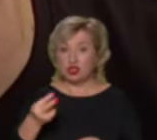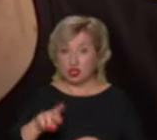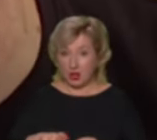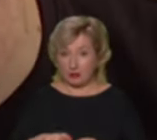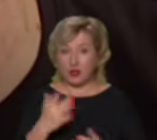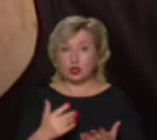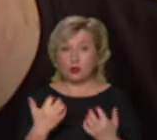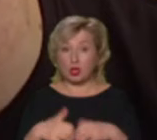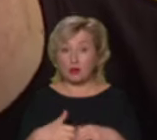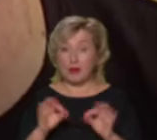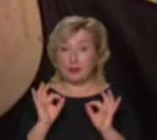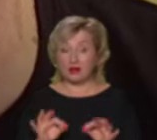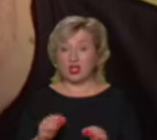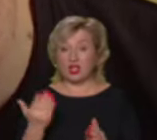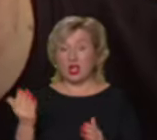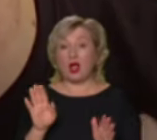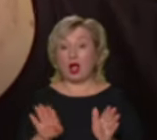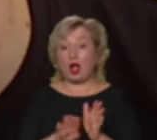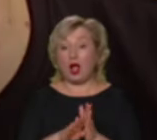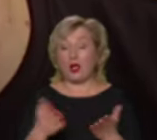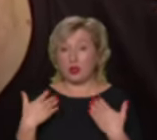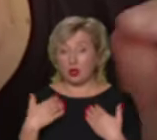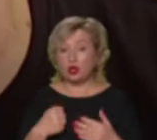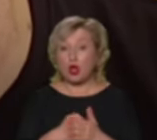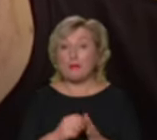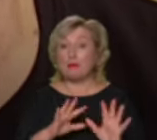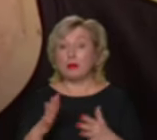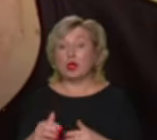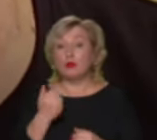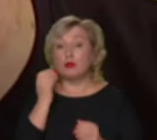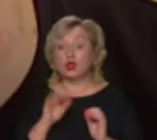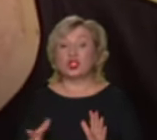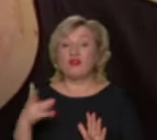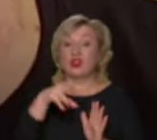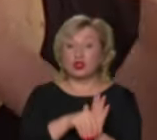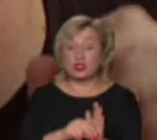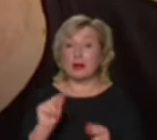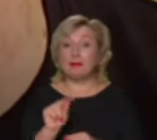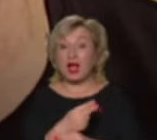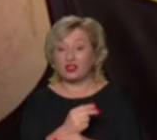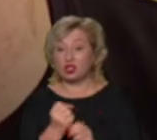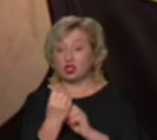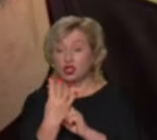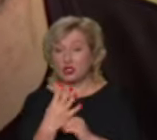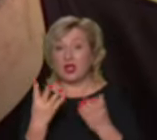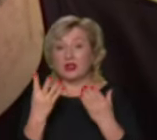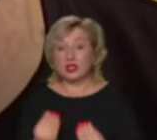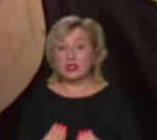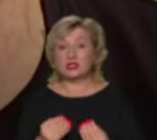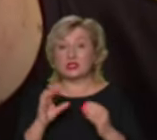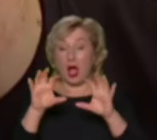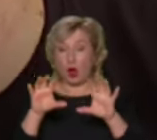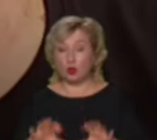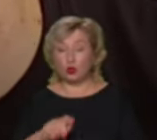там порахували правильно їхні канікули, до моменту, коли можна в нього вносити правки, 14 днів згідно закону